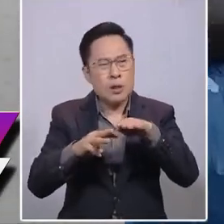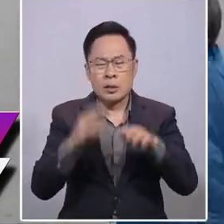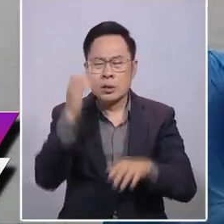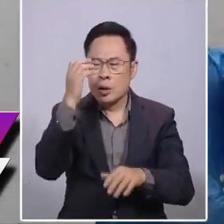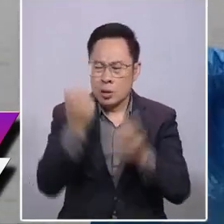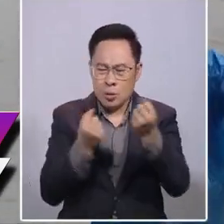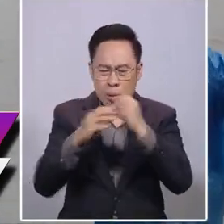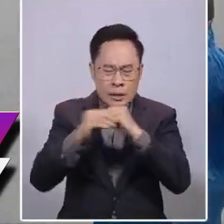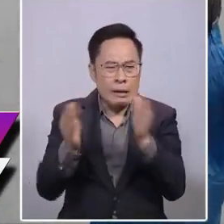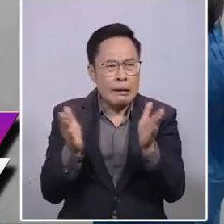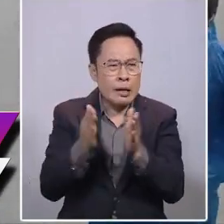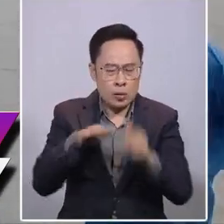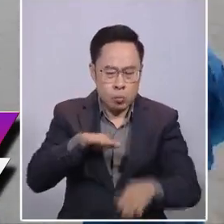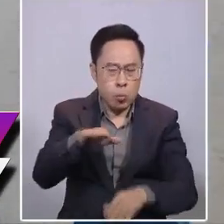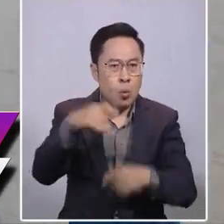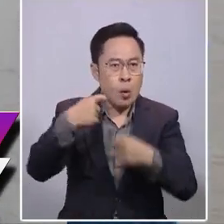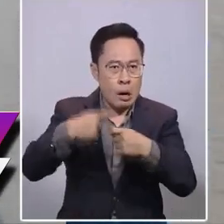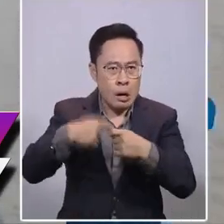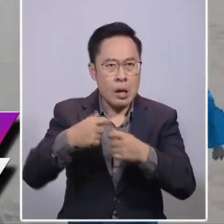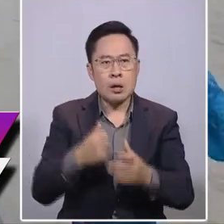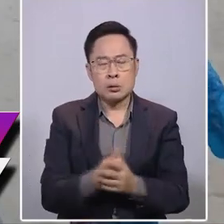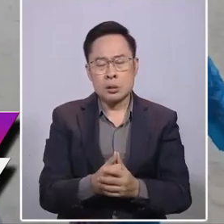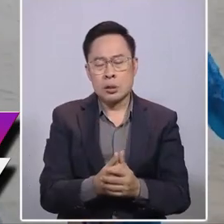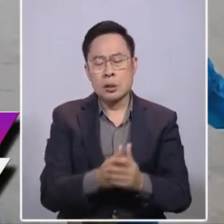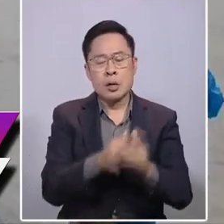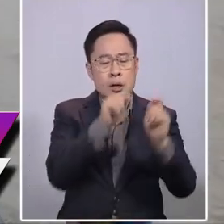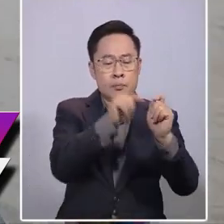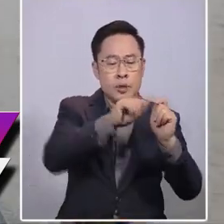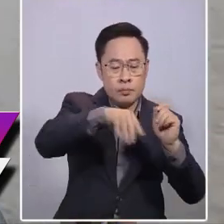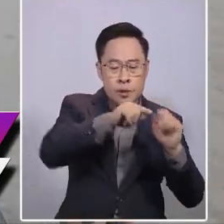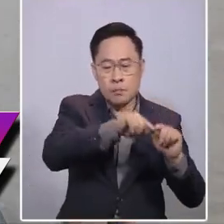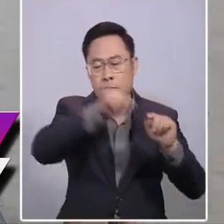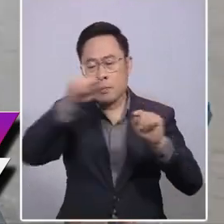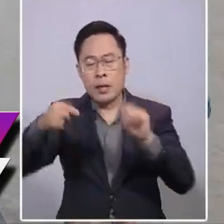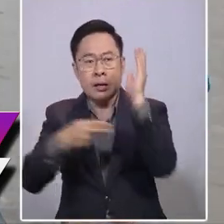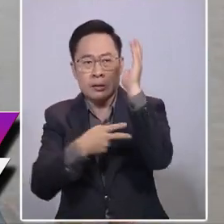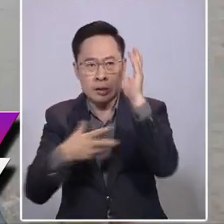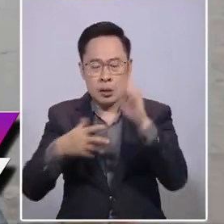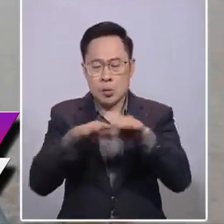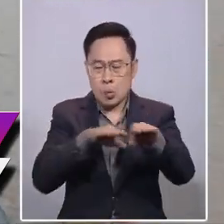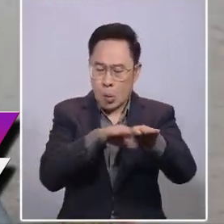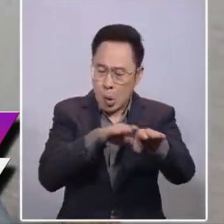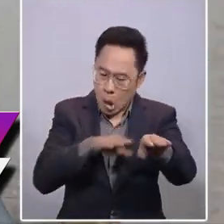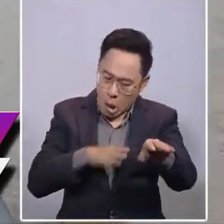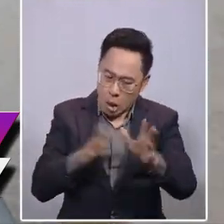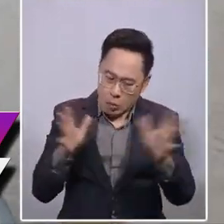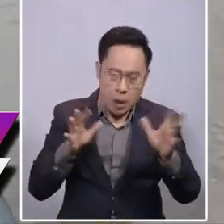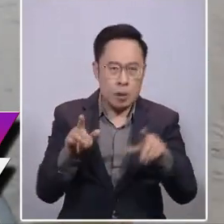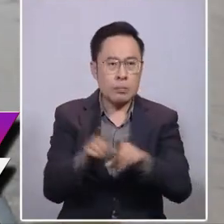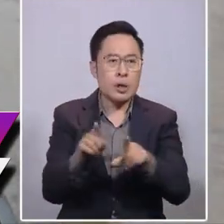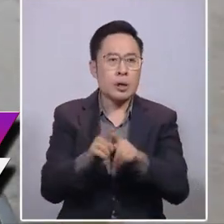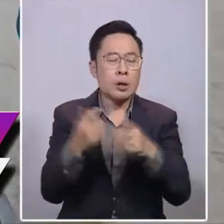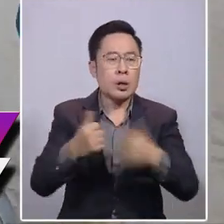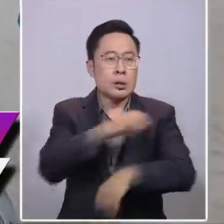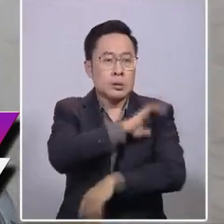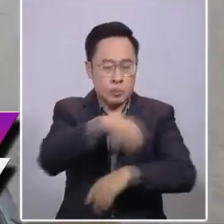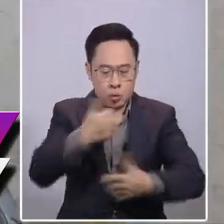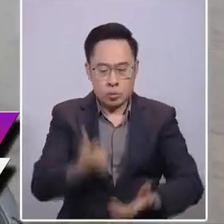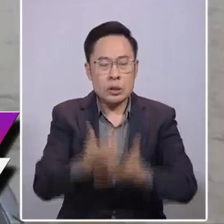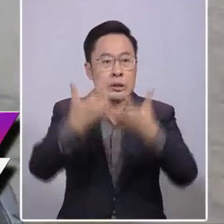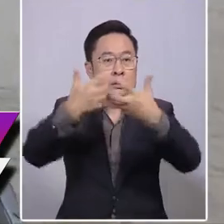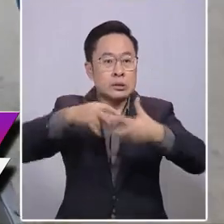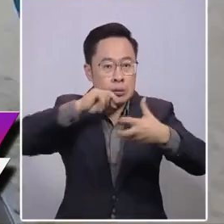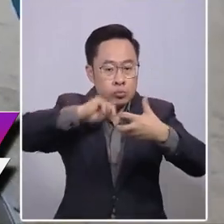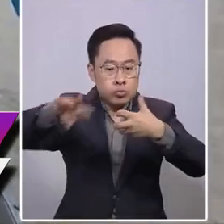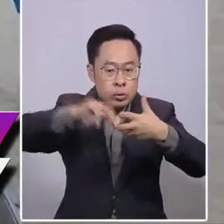าออกที่จะเดินทางไปหาดใหญ่เนี่ยติดขัดอย่างมากเทศบาลตำบลพะวงก็เร่งนำเครื่องสูบน้ำเนี่ยมาระบายน้ำรวมทั้งอำนวยความส